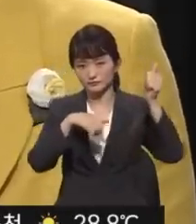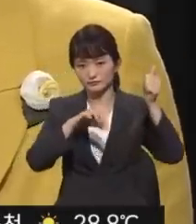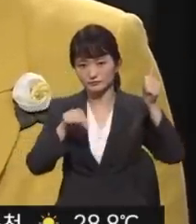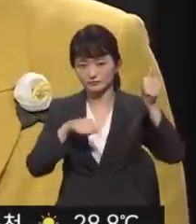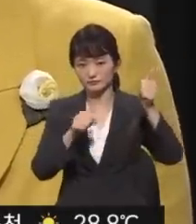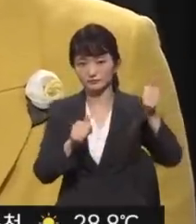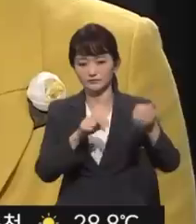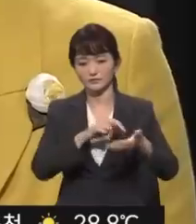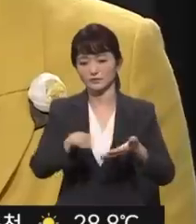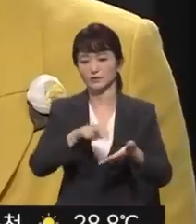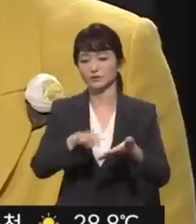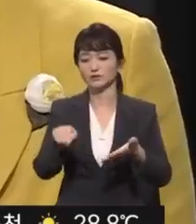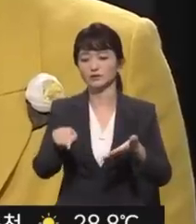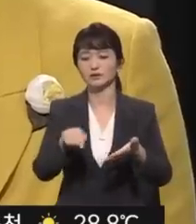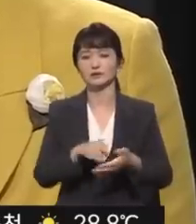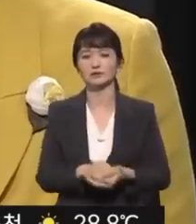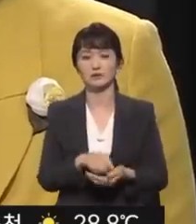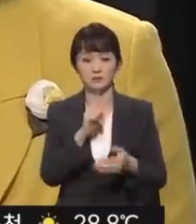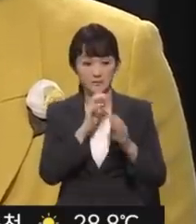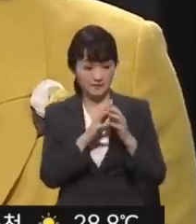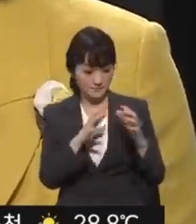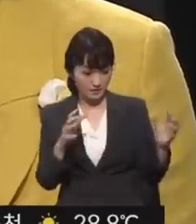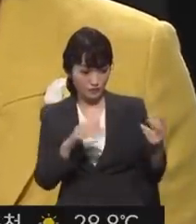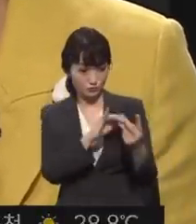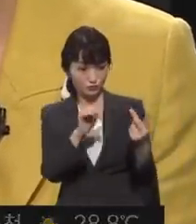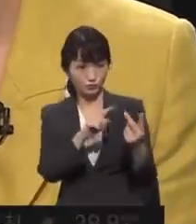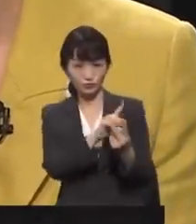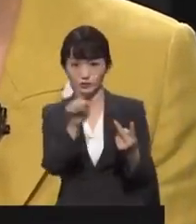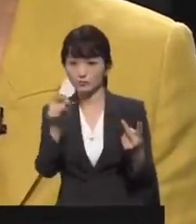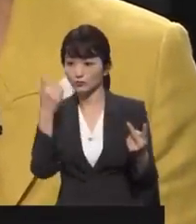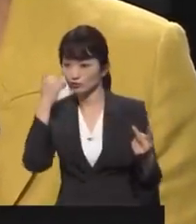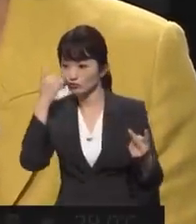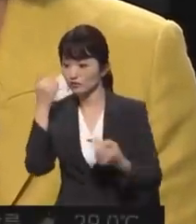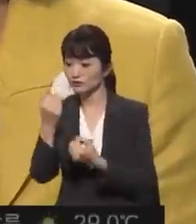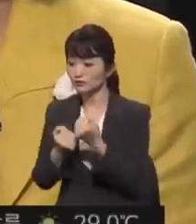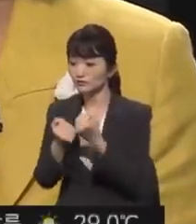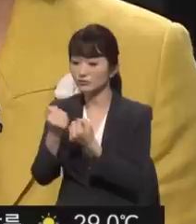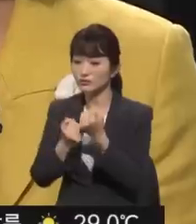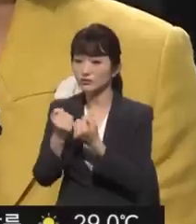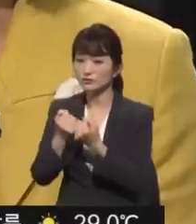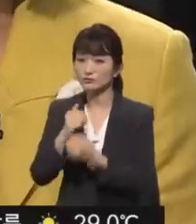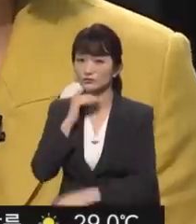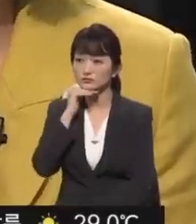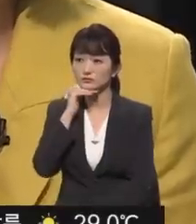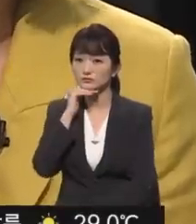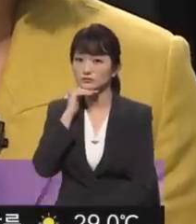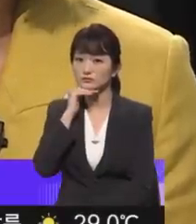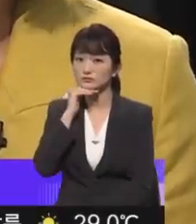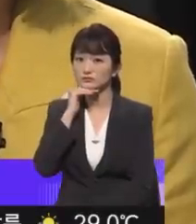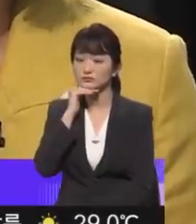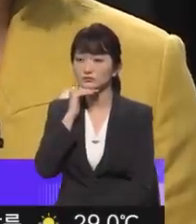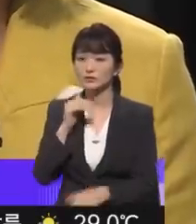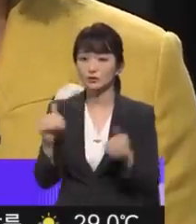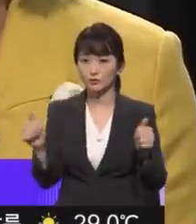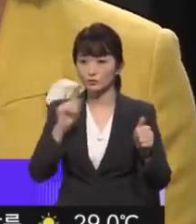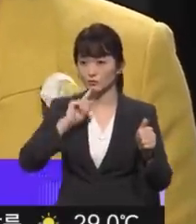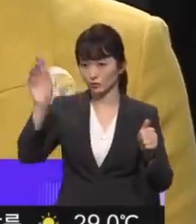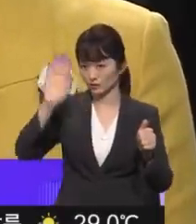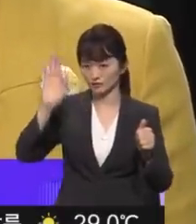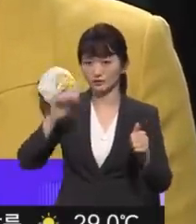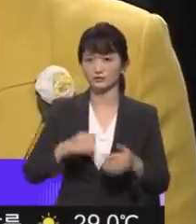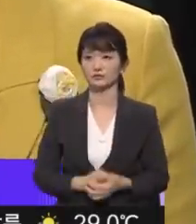누군가가 해명 해 주기를 기다렸다 나는 설계해 죽일 기다렸다 이렇게 하는거 보면 이 문제를 이렇게 법적으로 까지 끌고 가지 않고